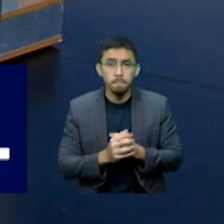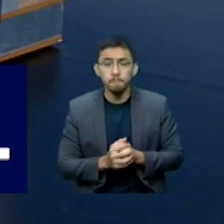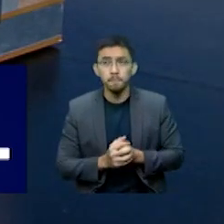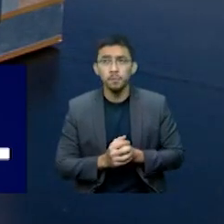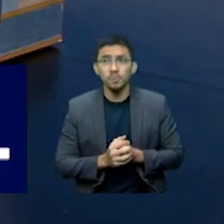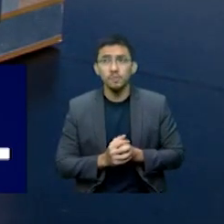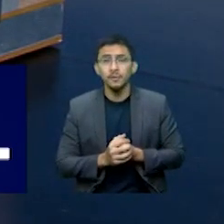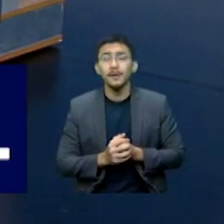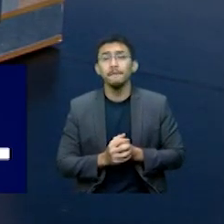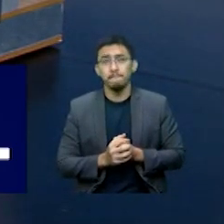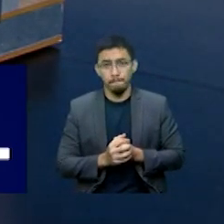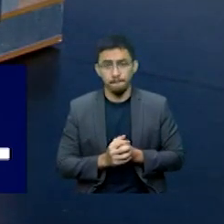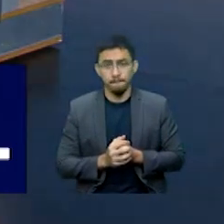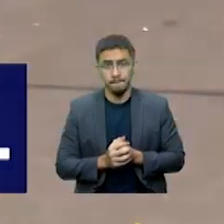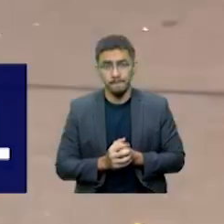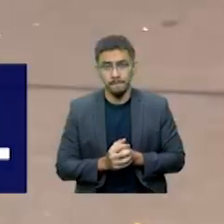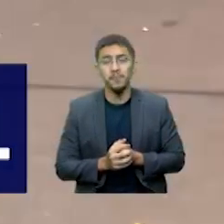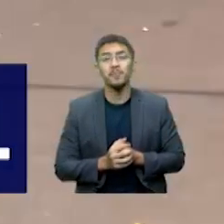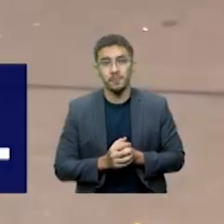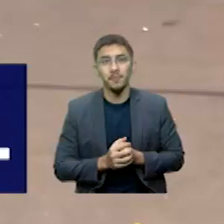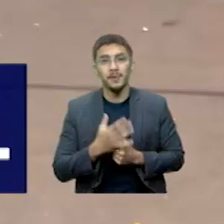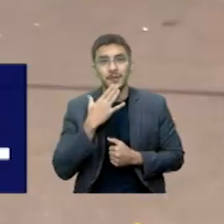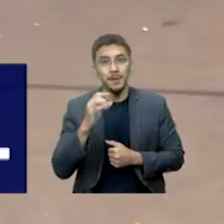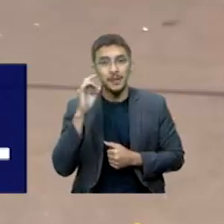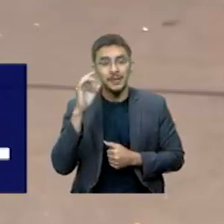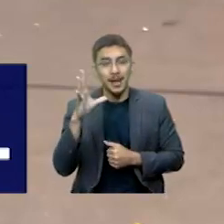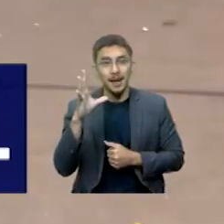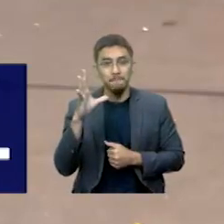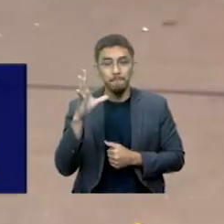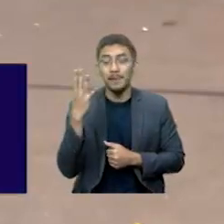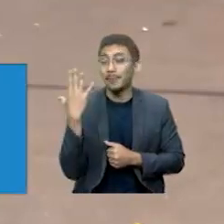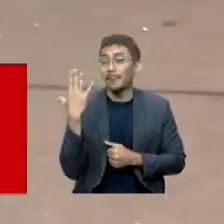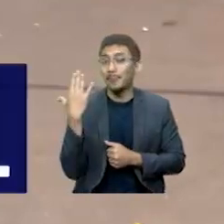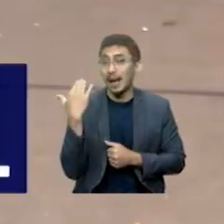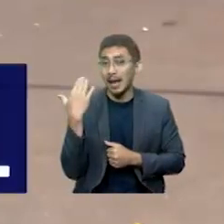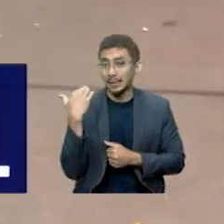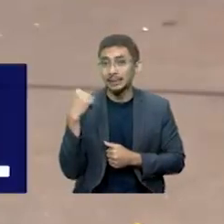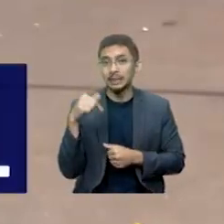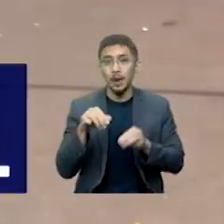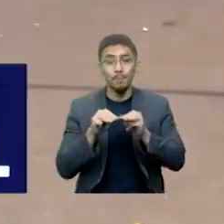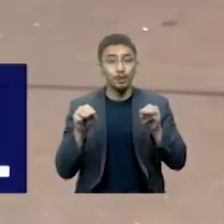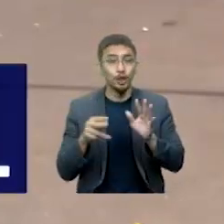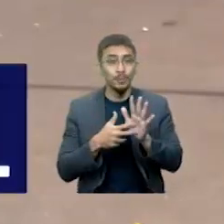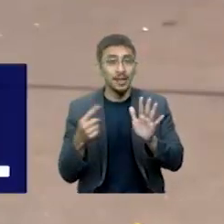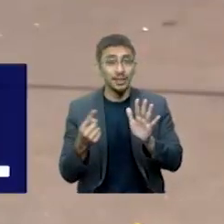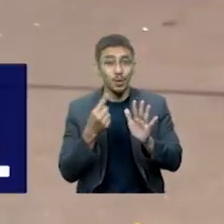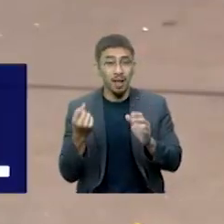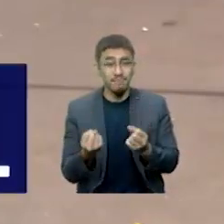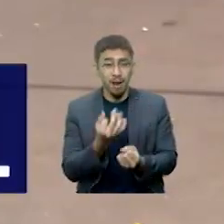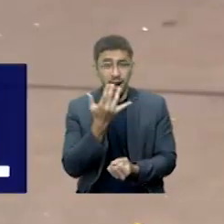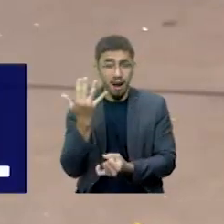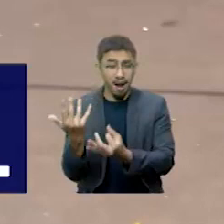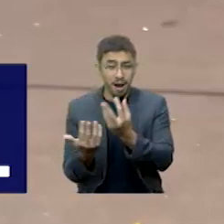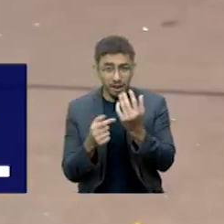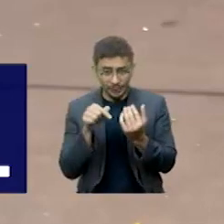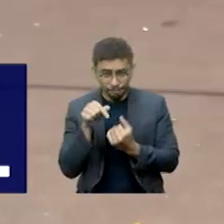Ya, selamat siang Rizky Hasan dan juga pemirsa. Pasca kebakaran yang melanda Museum Nasional Indonesia atau Museum Gajah,